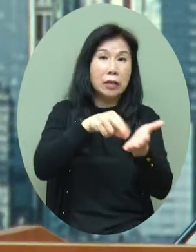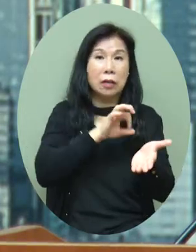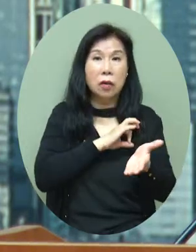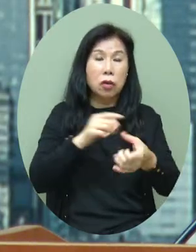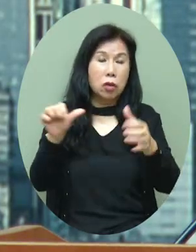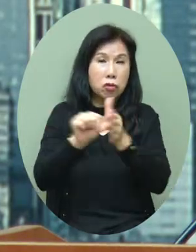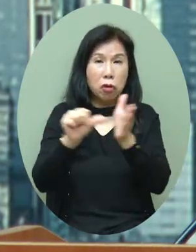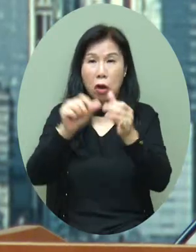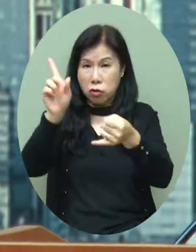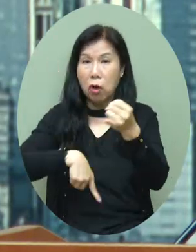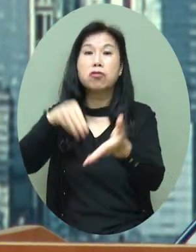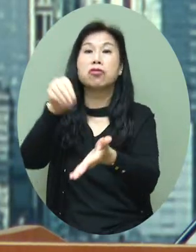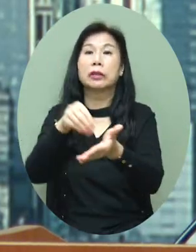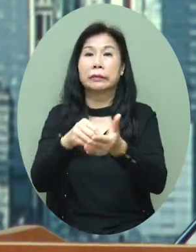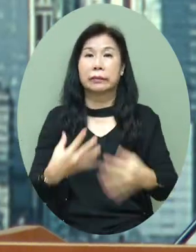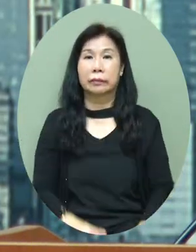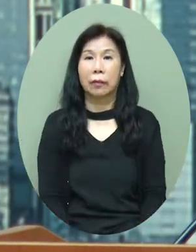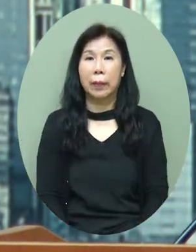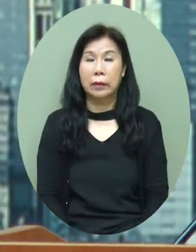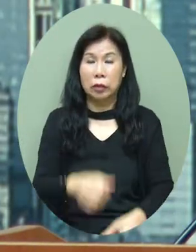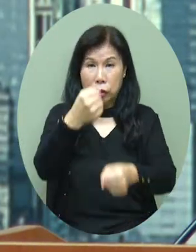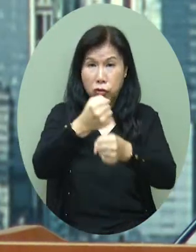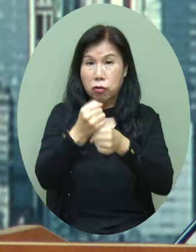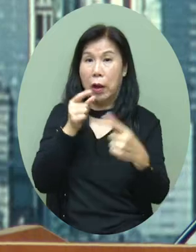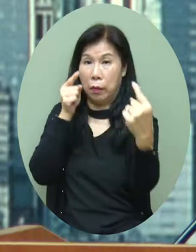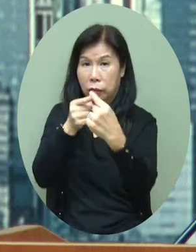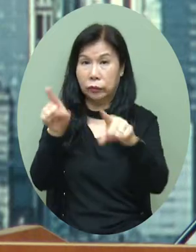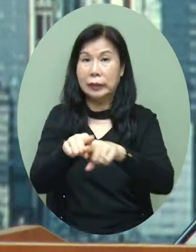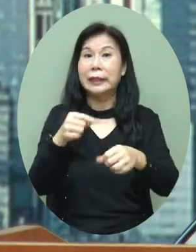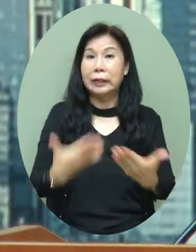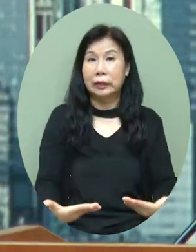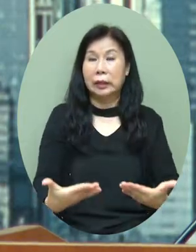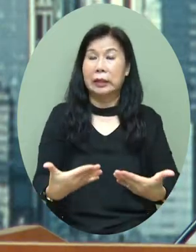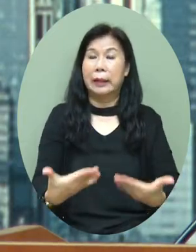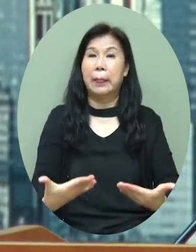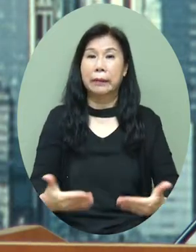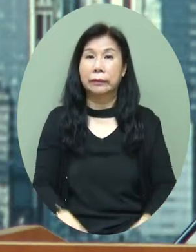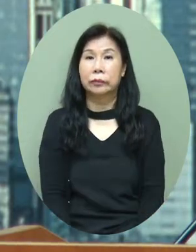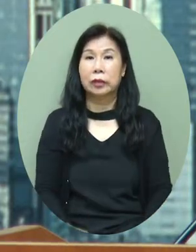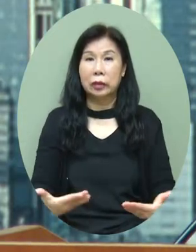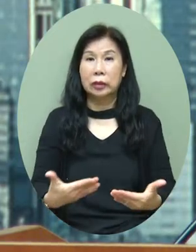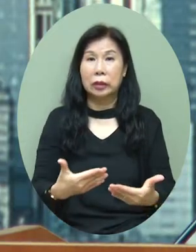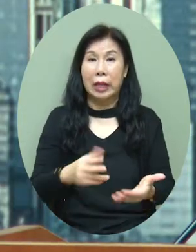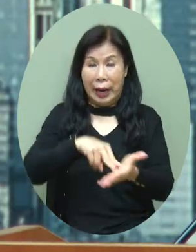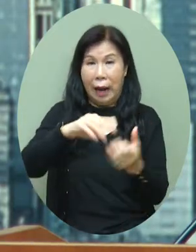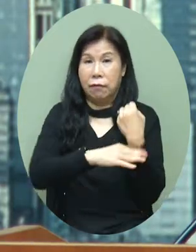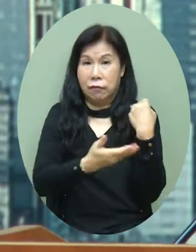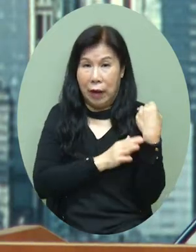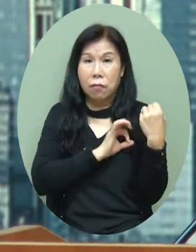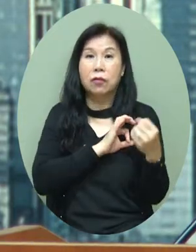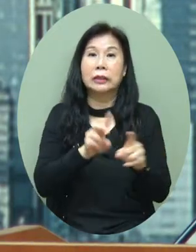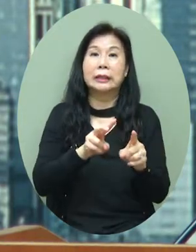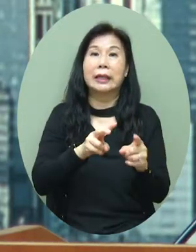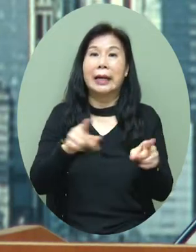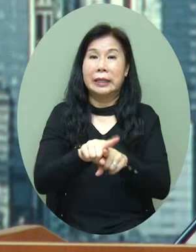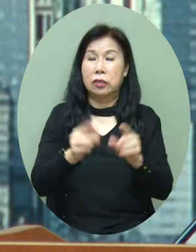幅度作決定。我哋嘅工作目標係爭取喺本立法年度會期結束之